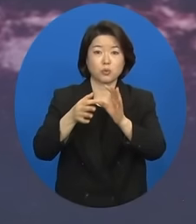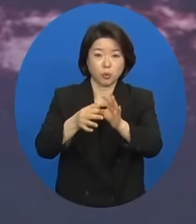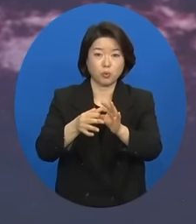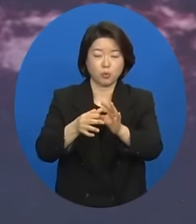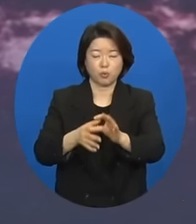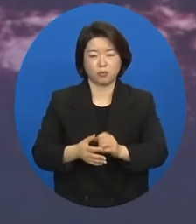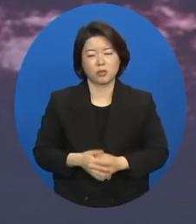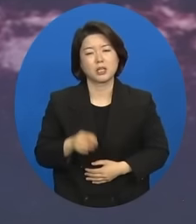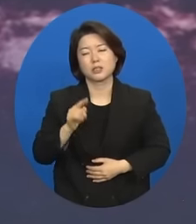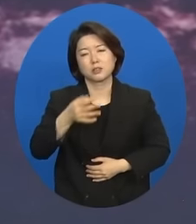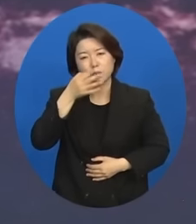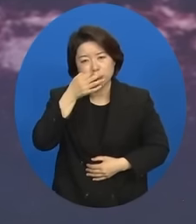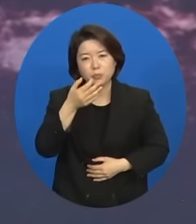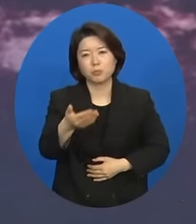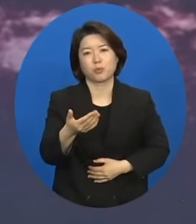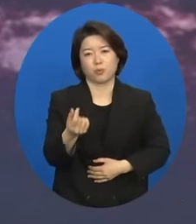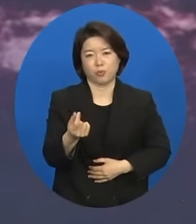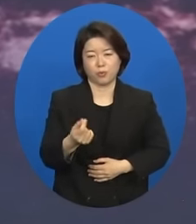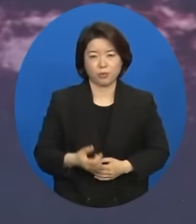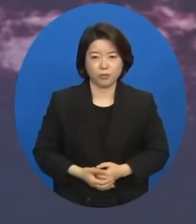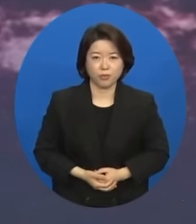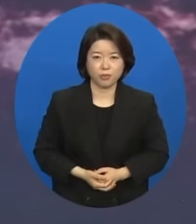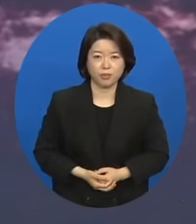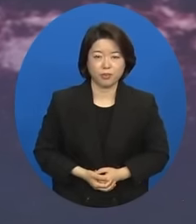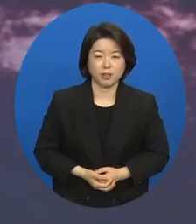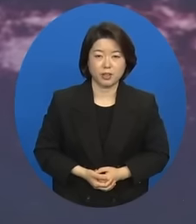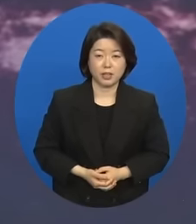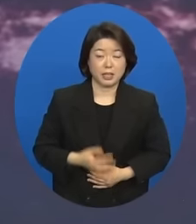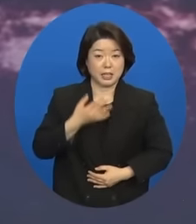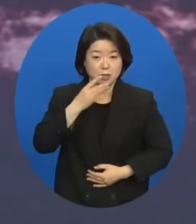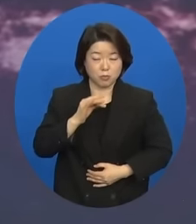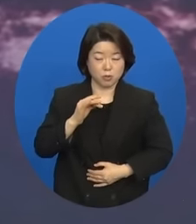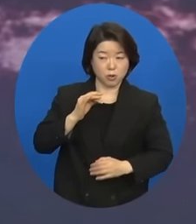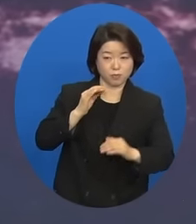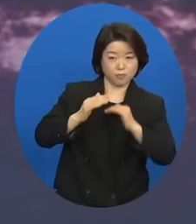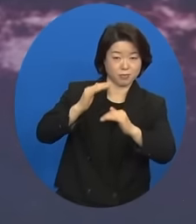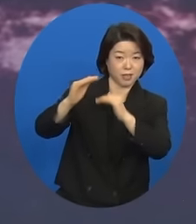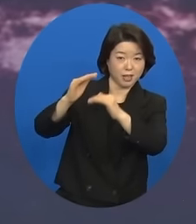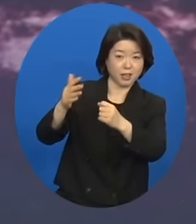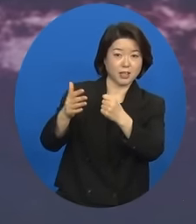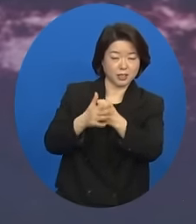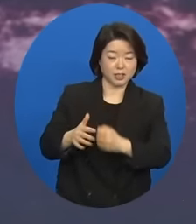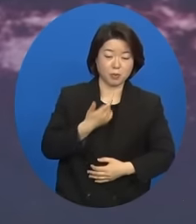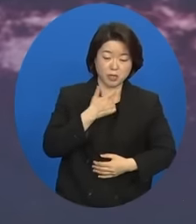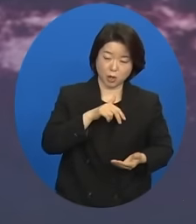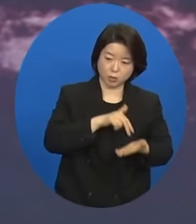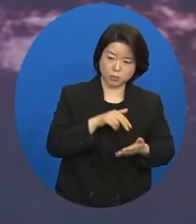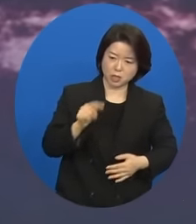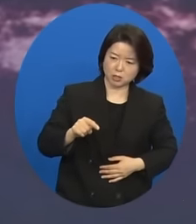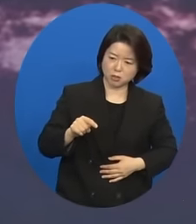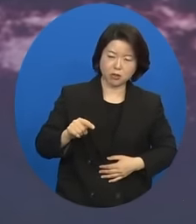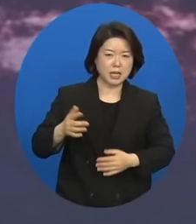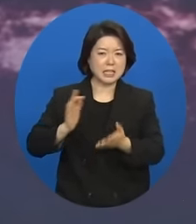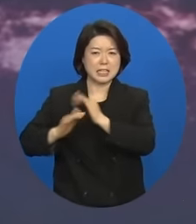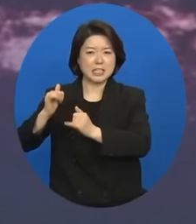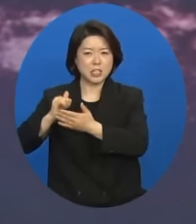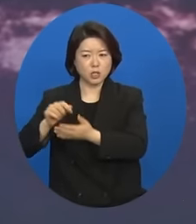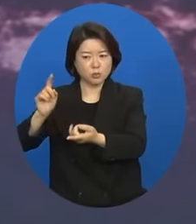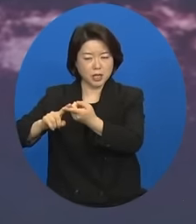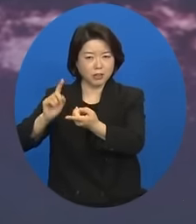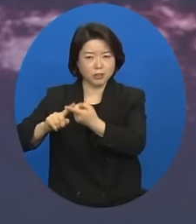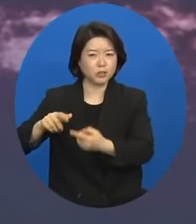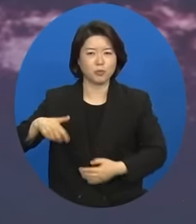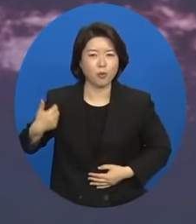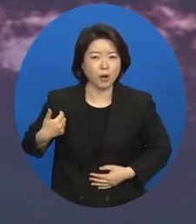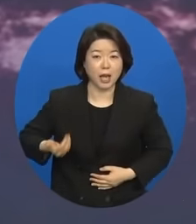그걸 보여주고 있는 거예요 그 지금 물론 계단이 때문에 지금 야곱의 입장에서는 이것이 예수 믿 몰라요 그러나 지금